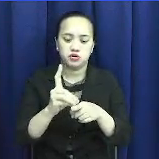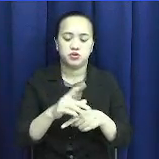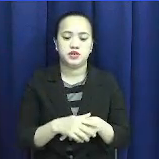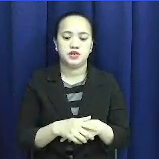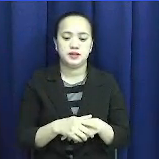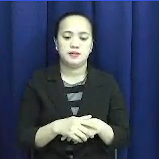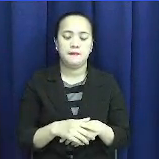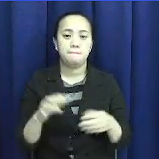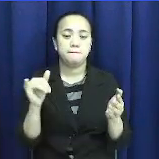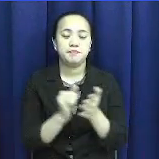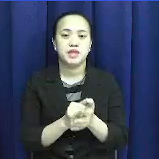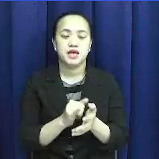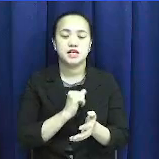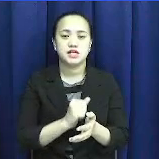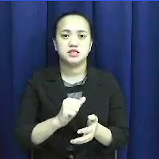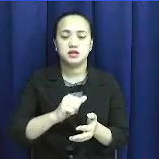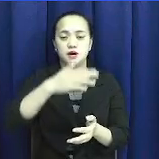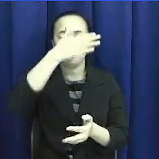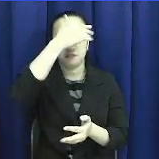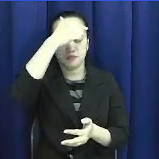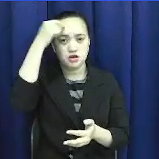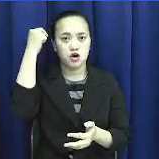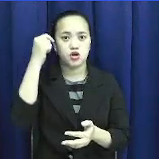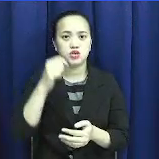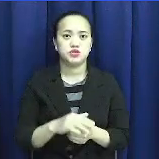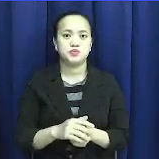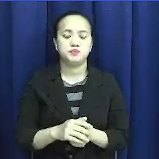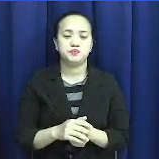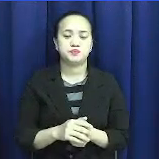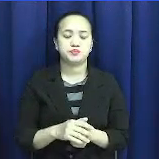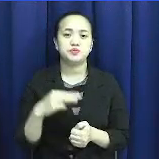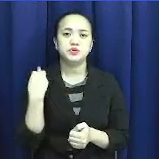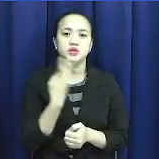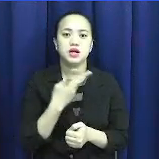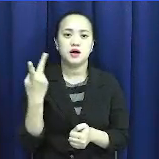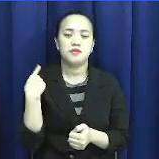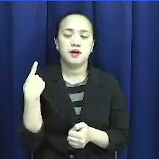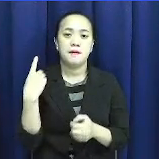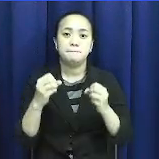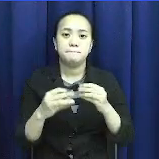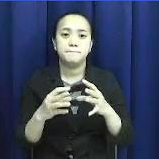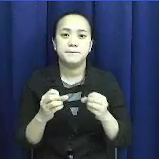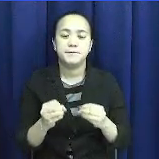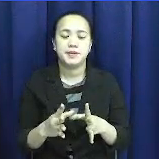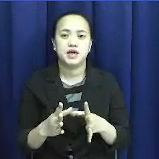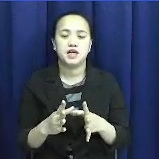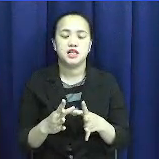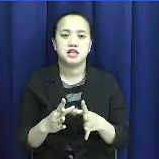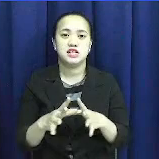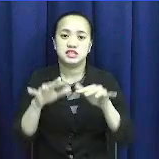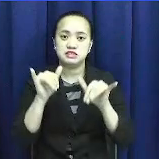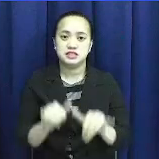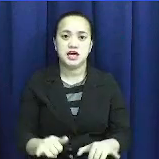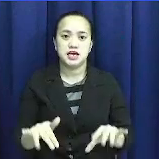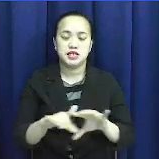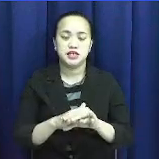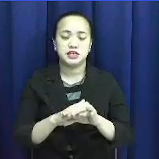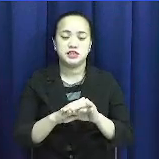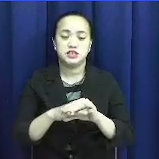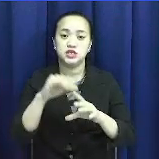kadahilanan na marami po sa mga tumatagal sa simbahan ang hindi po nila pinag-aaralan yung kanilang sariling